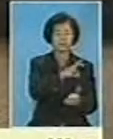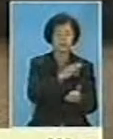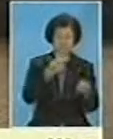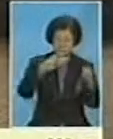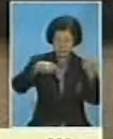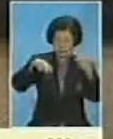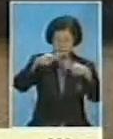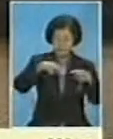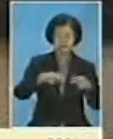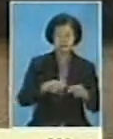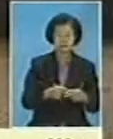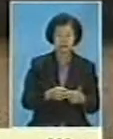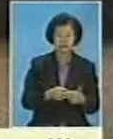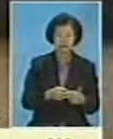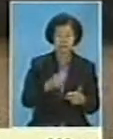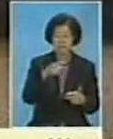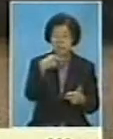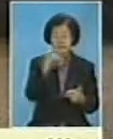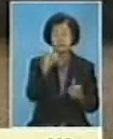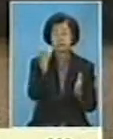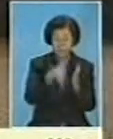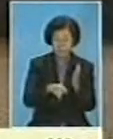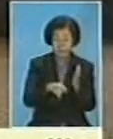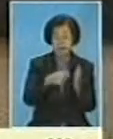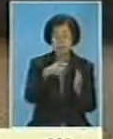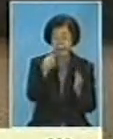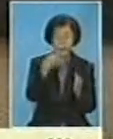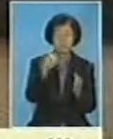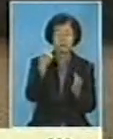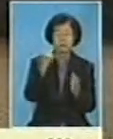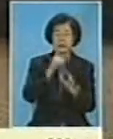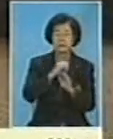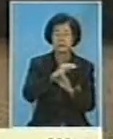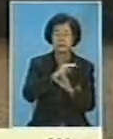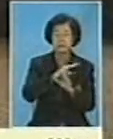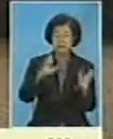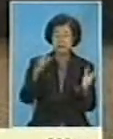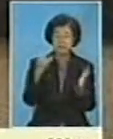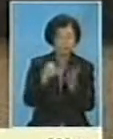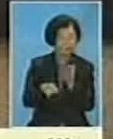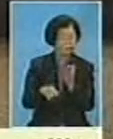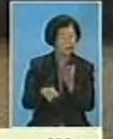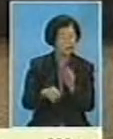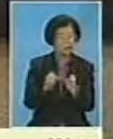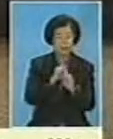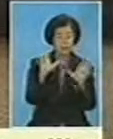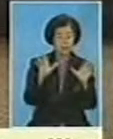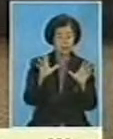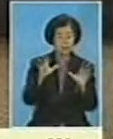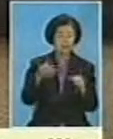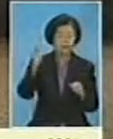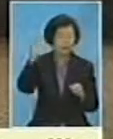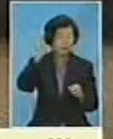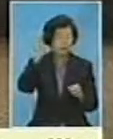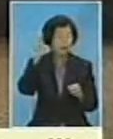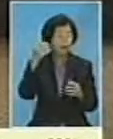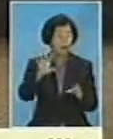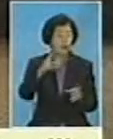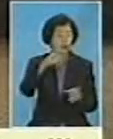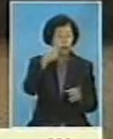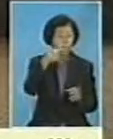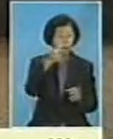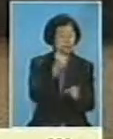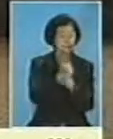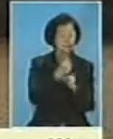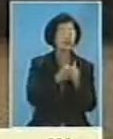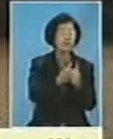พิจารณาว่าใครผิดใครไม่ผิดให้ชัดเจนมิใช่เพียงฟังแล้วพูดและท